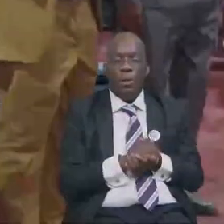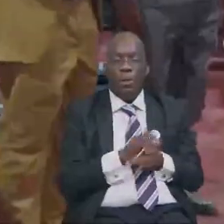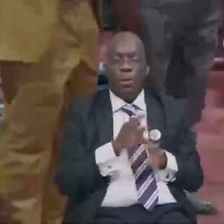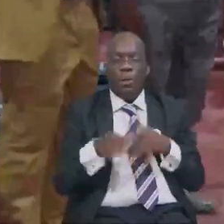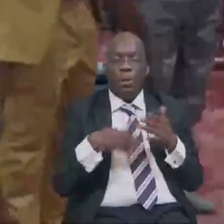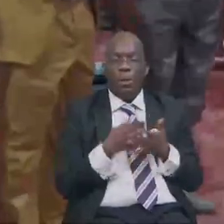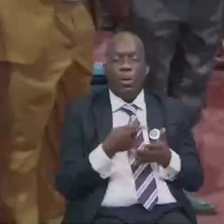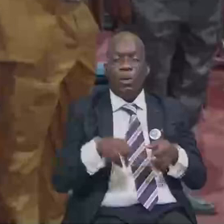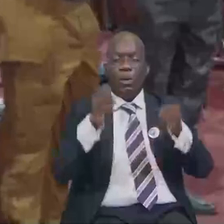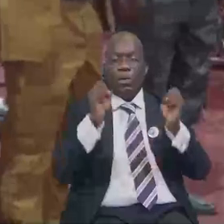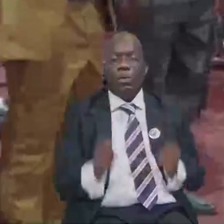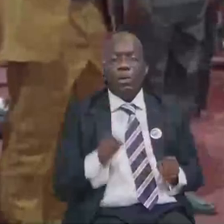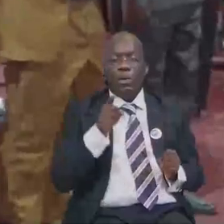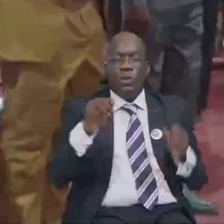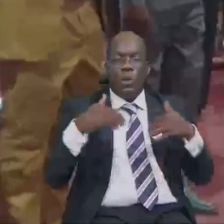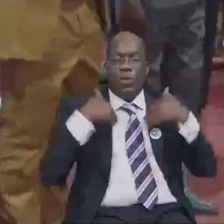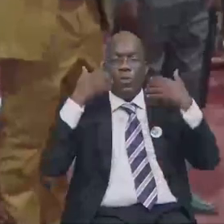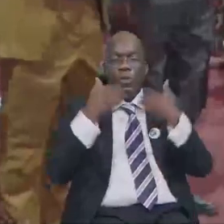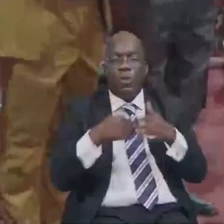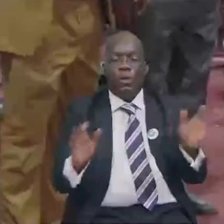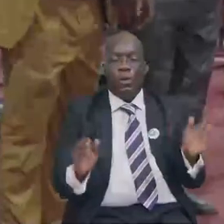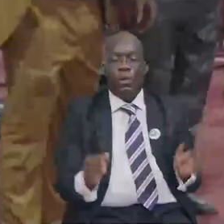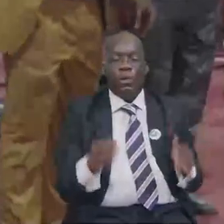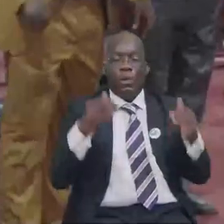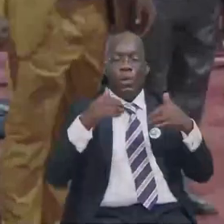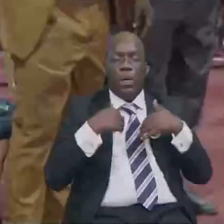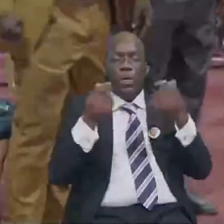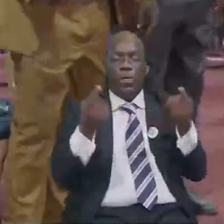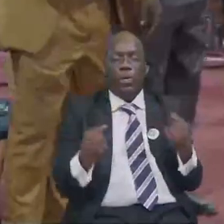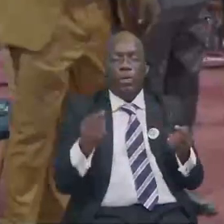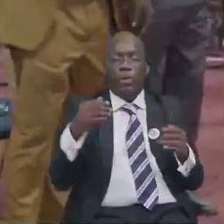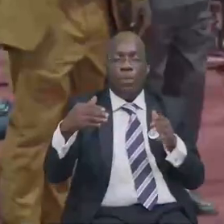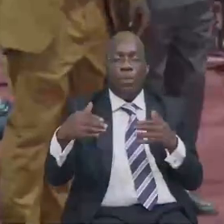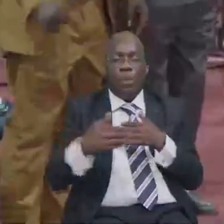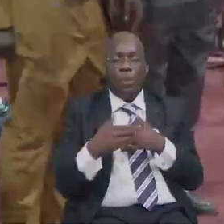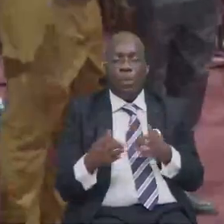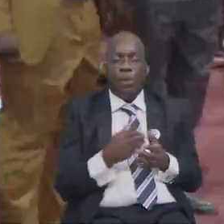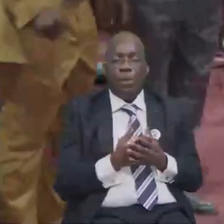La force que tu as perdue est revenue.